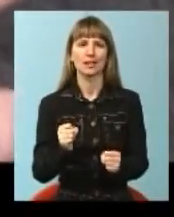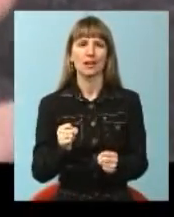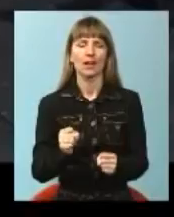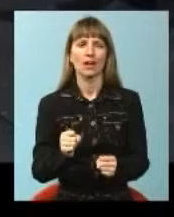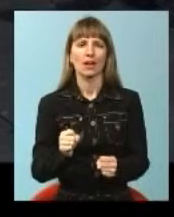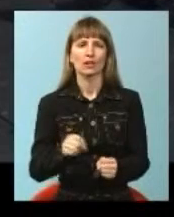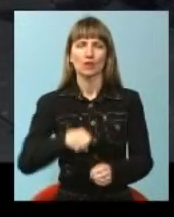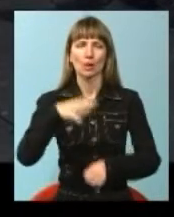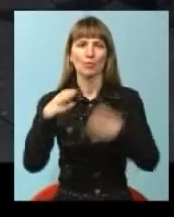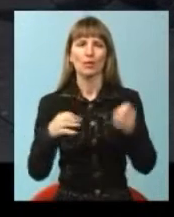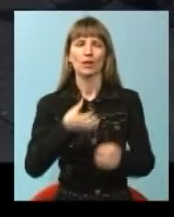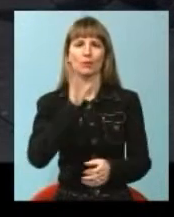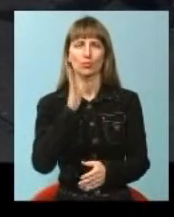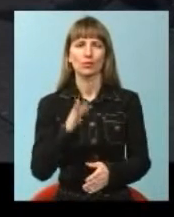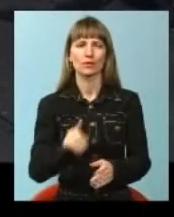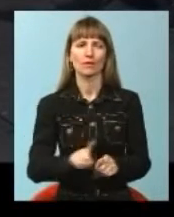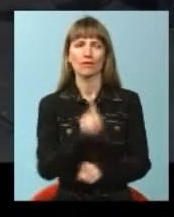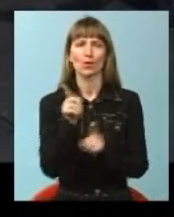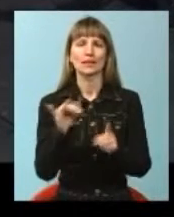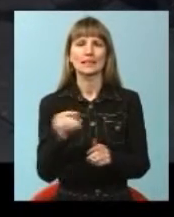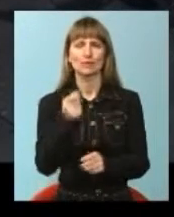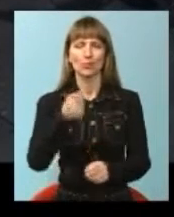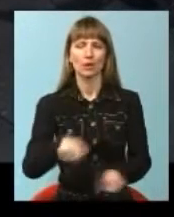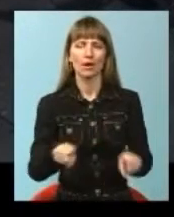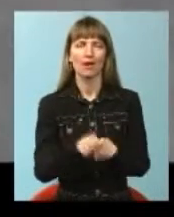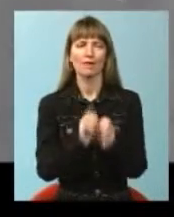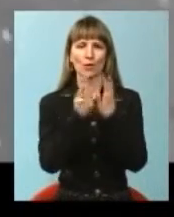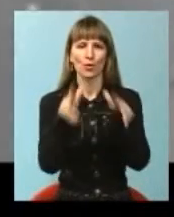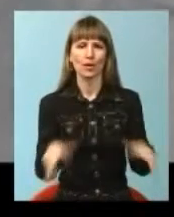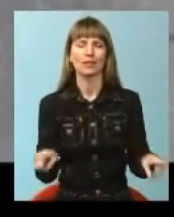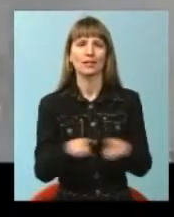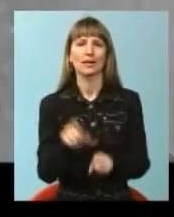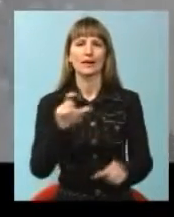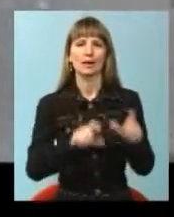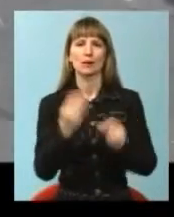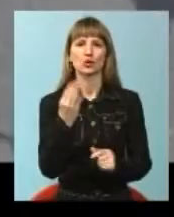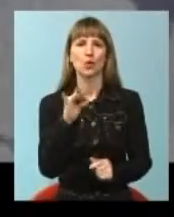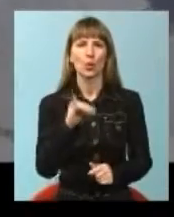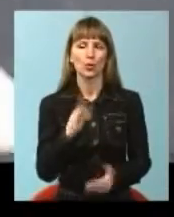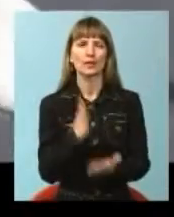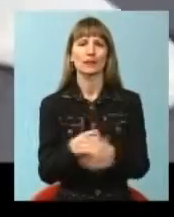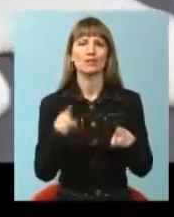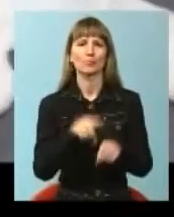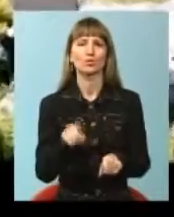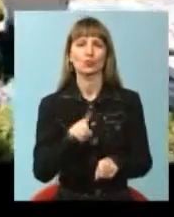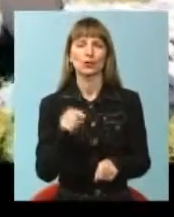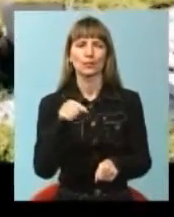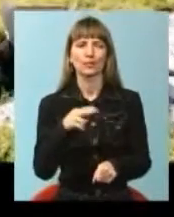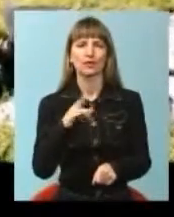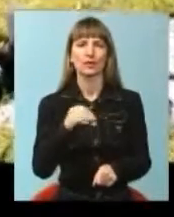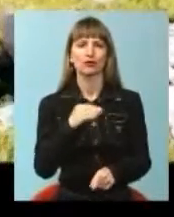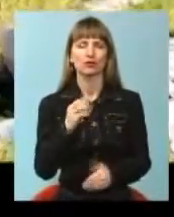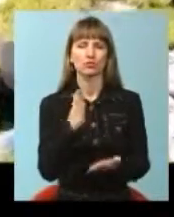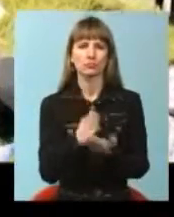шипучого напою буде виходити з пляшки, наче виверження вулкану. Таке хімічне шоу відбувається тому, що під оболонкою драже